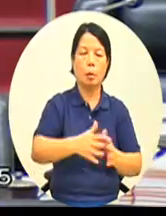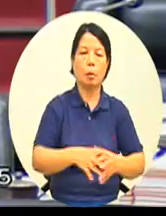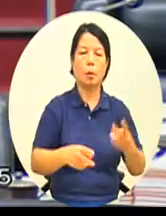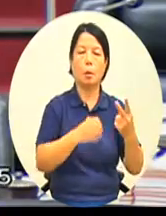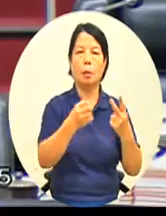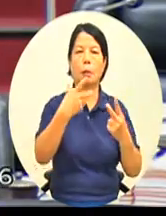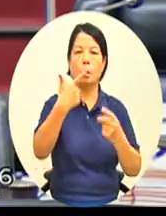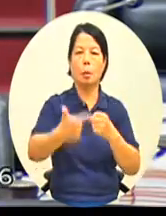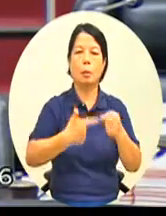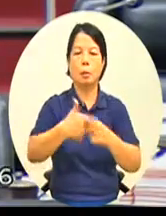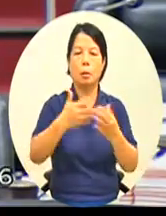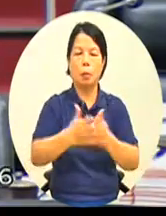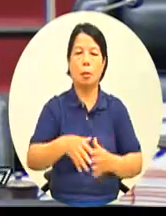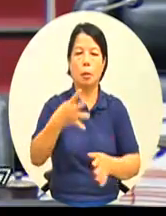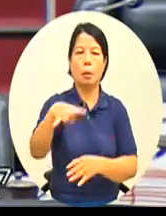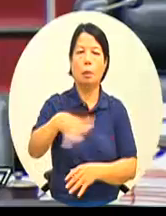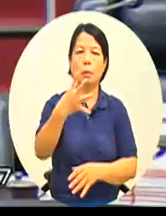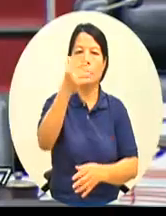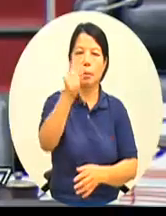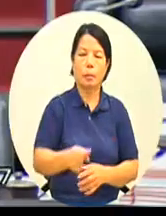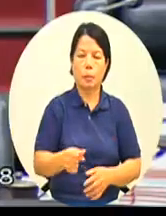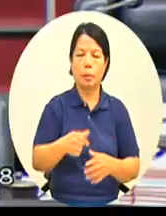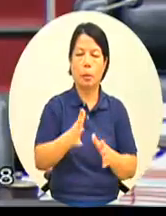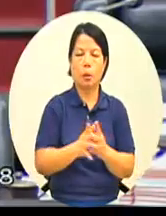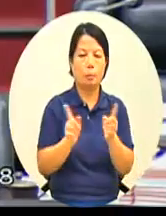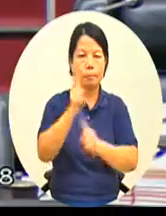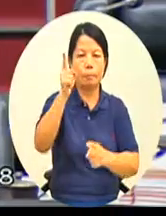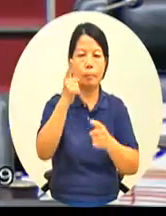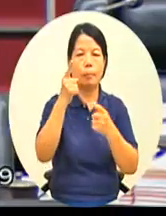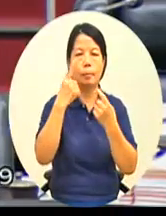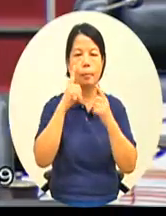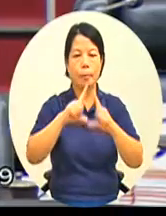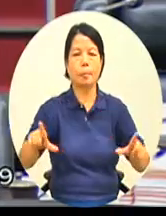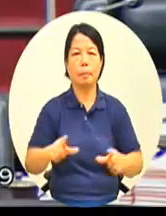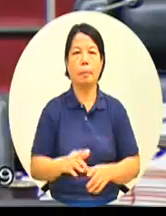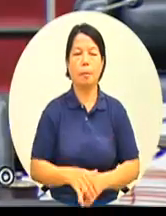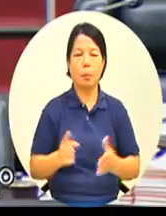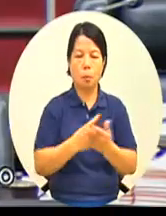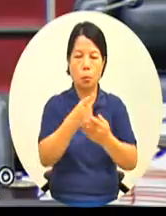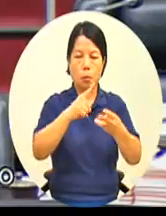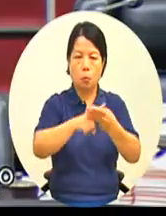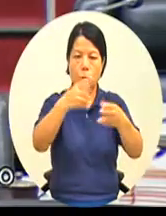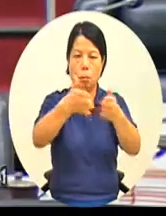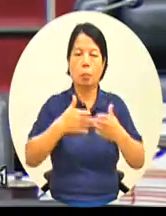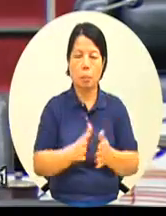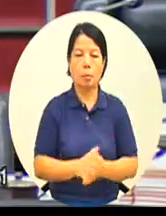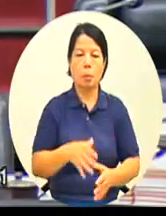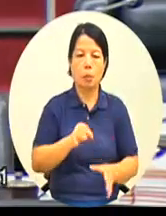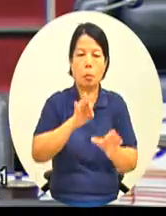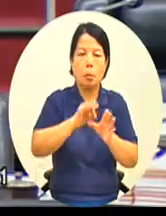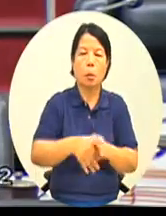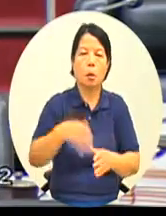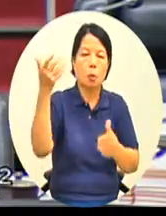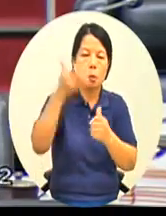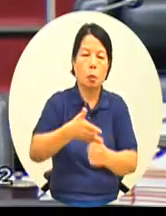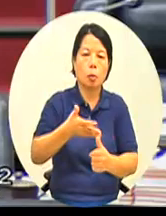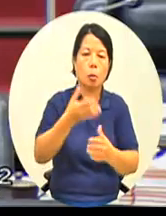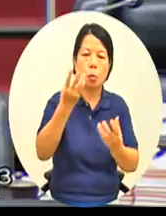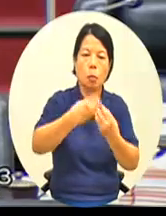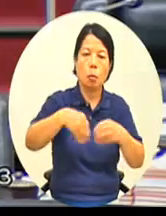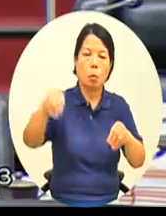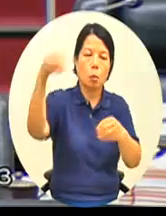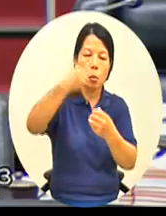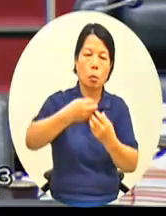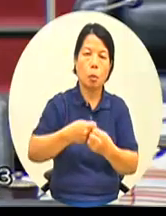到400亿，这个差距其实是很大。主要呢要从这个赠与税来增加，然后还有